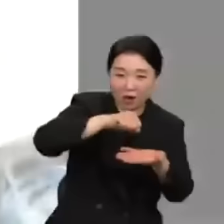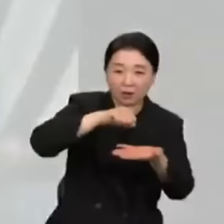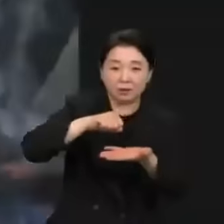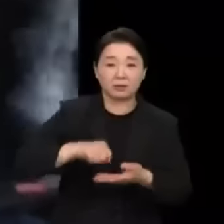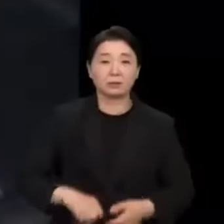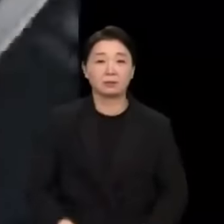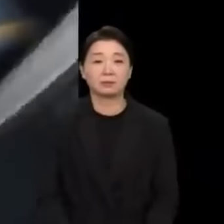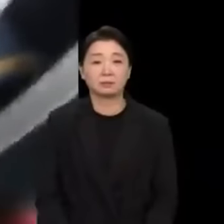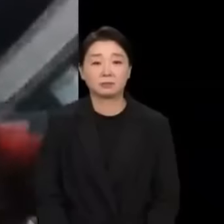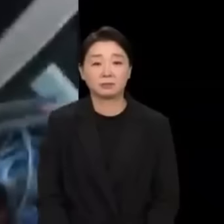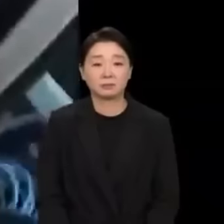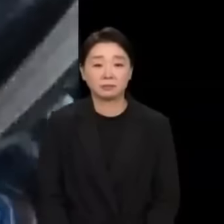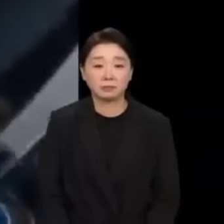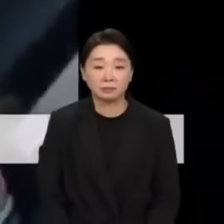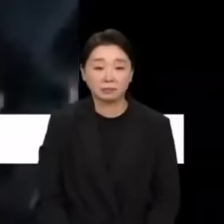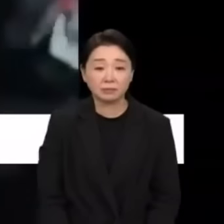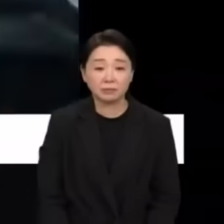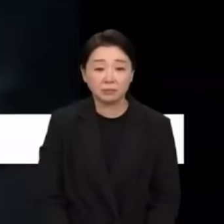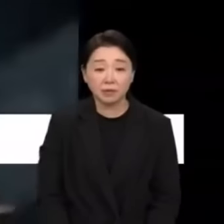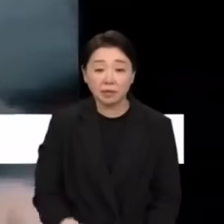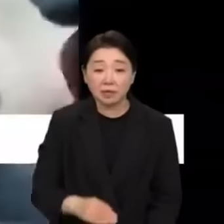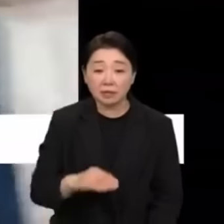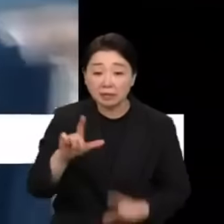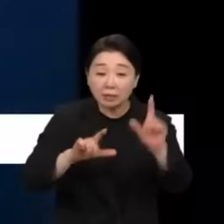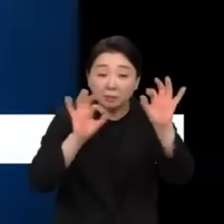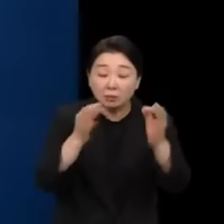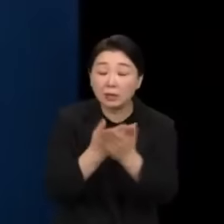달려갑니다. 네, 잠시만요.